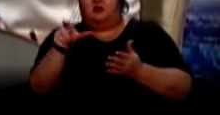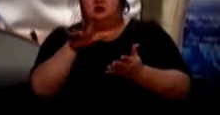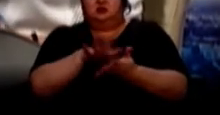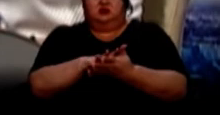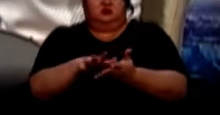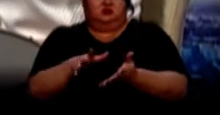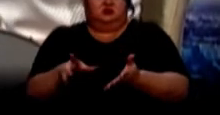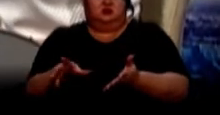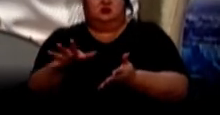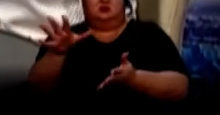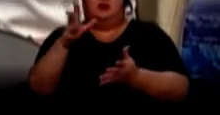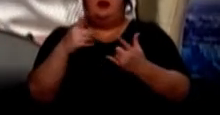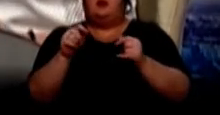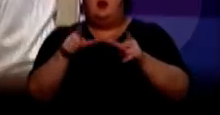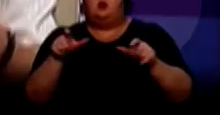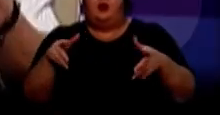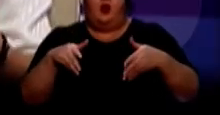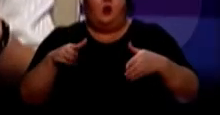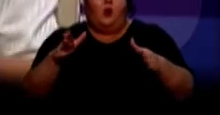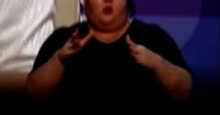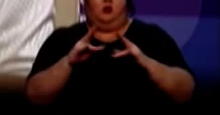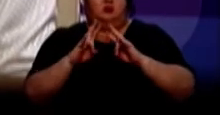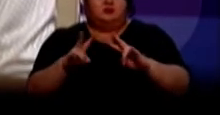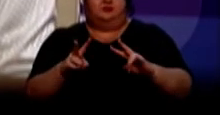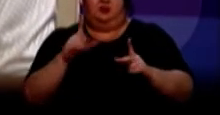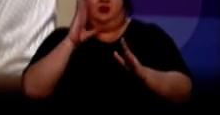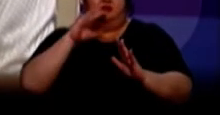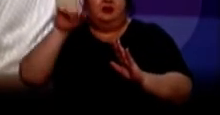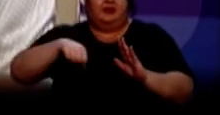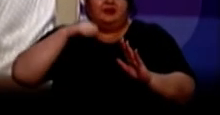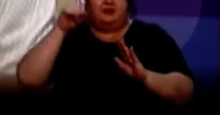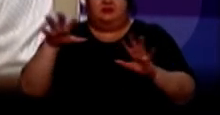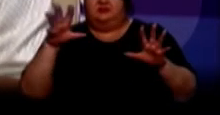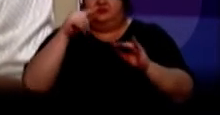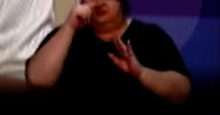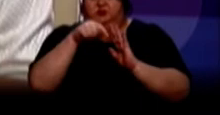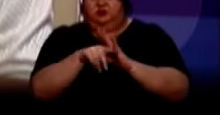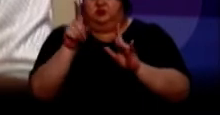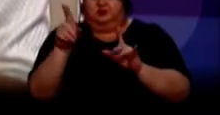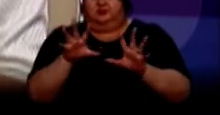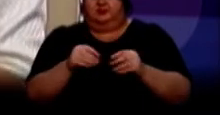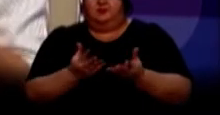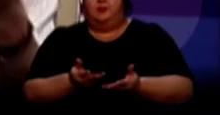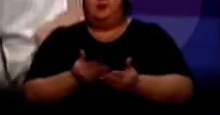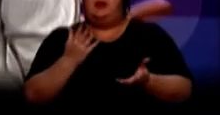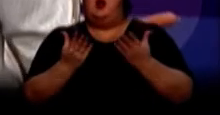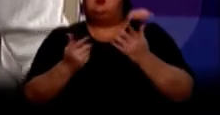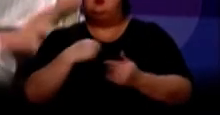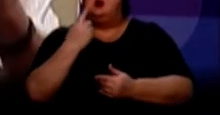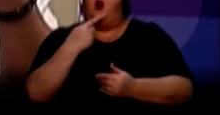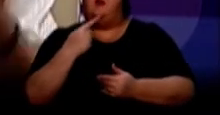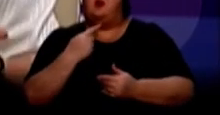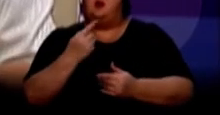де там в людей городи, чи там криниці, і все інше. Тому, звичайно, якщо ми говоримо, що це от